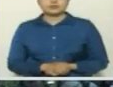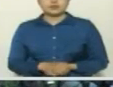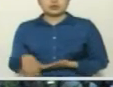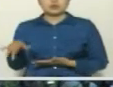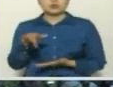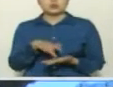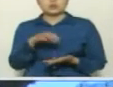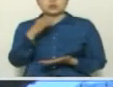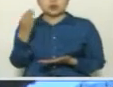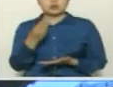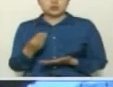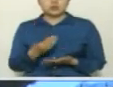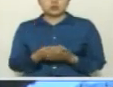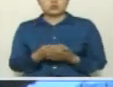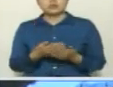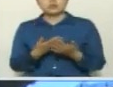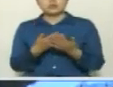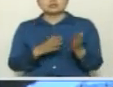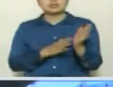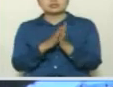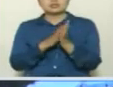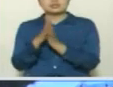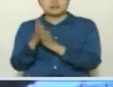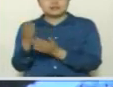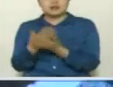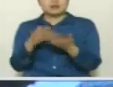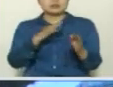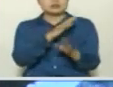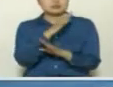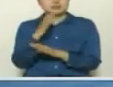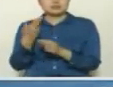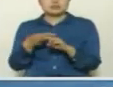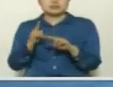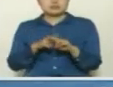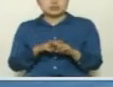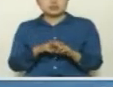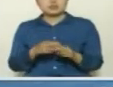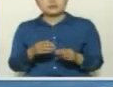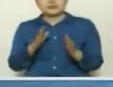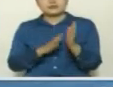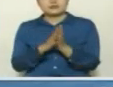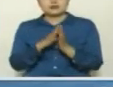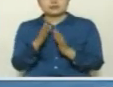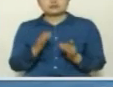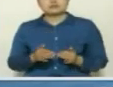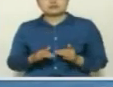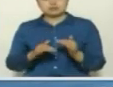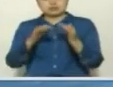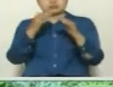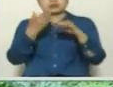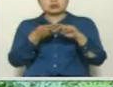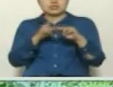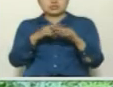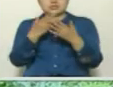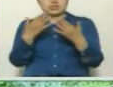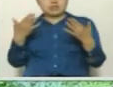В городе Актау работы по озеленению на сегодняшний день осуществляются в полном объеме. Высажено более 4500 деревьев и